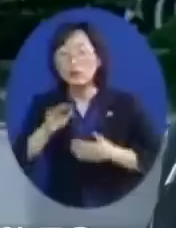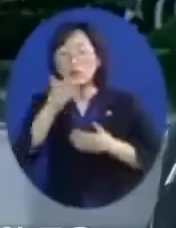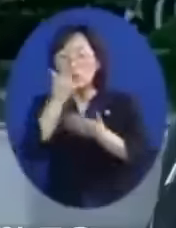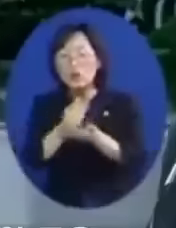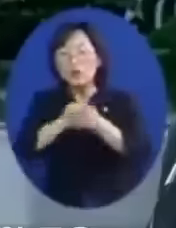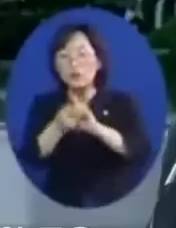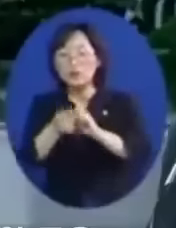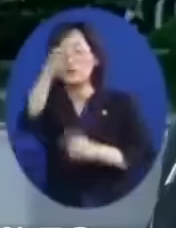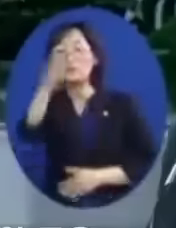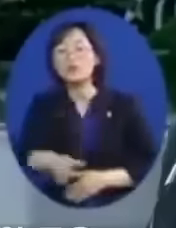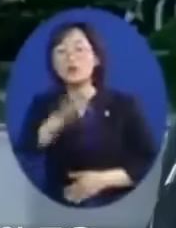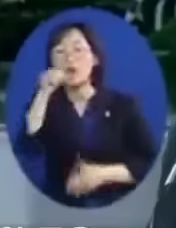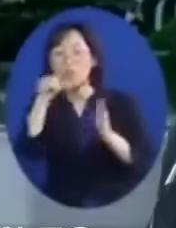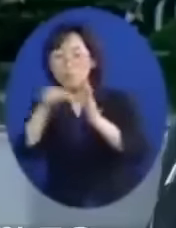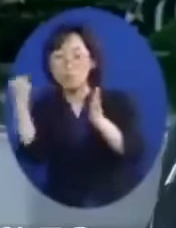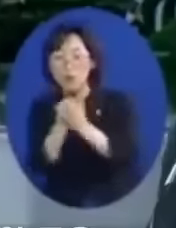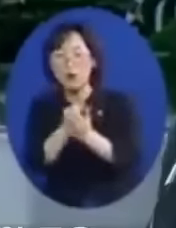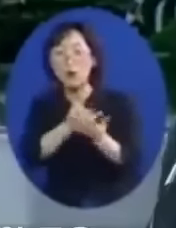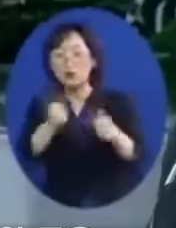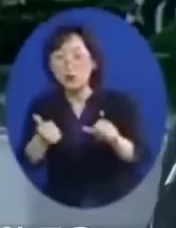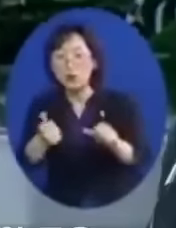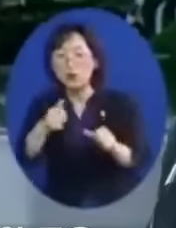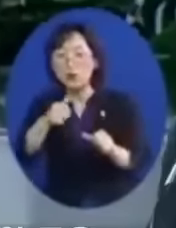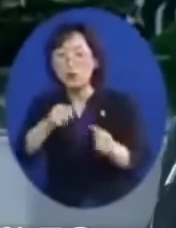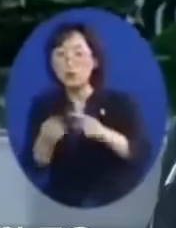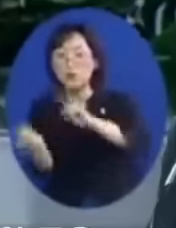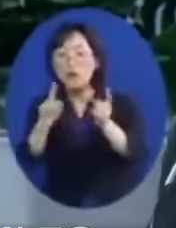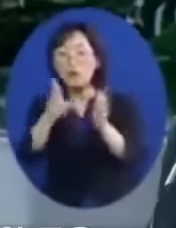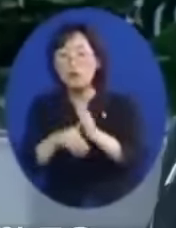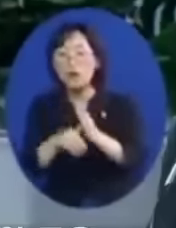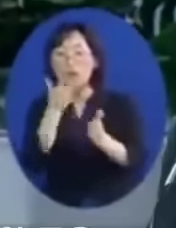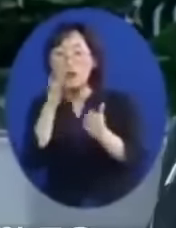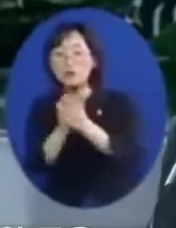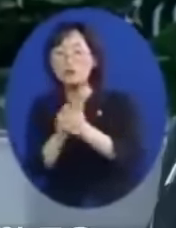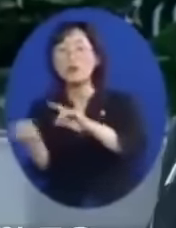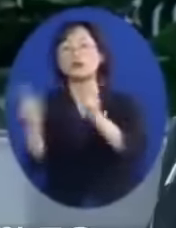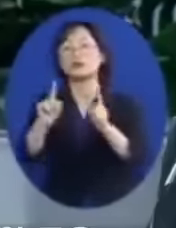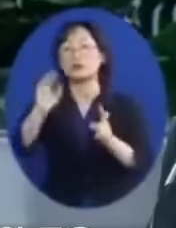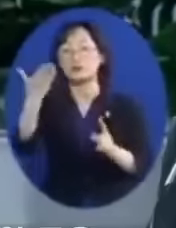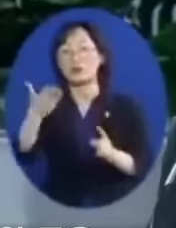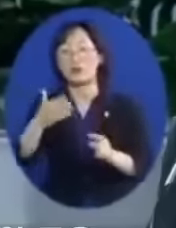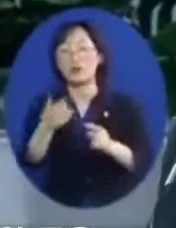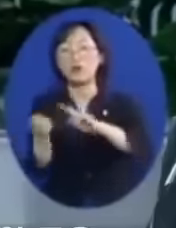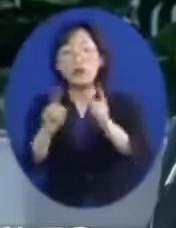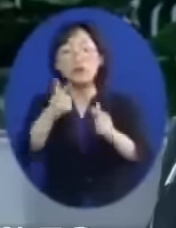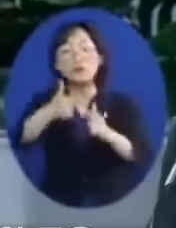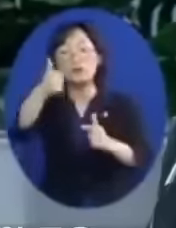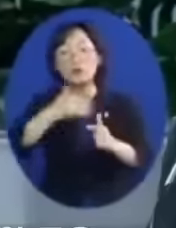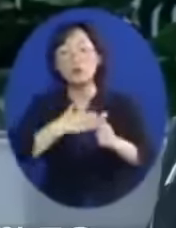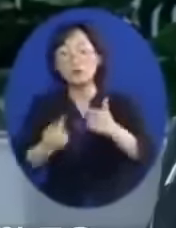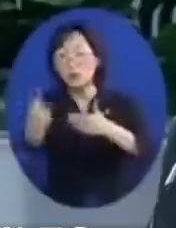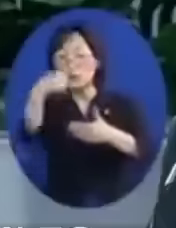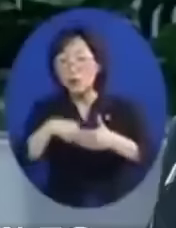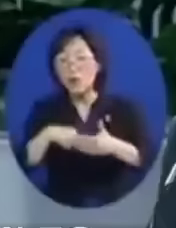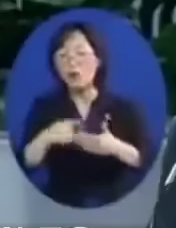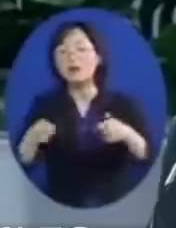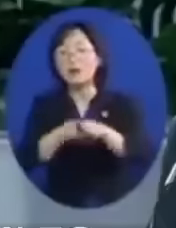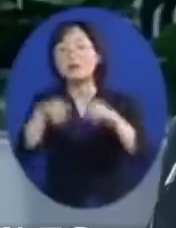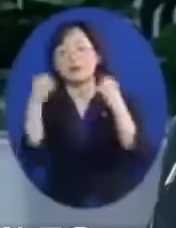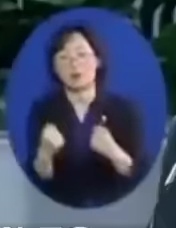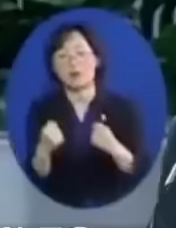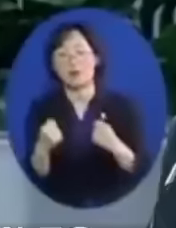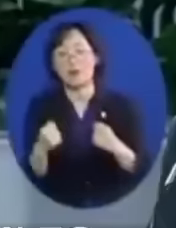십자가에 못 박혀 죽고 부활할 때는 자기와 같이 되기 위해서 부활한 것입니다. 부활한 예수님이 우리 속에 들어와서 우리와 같이